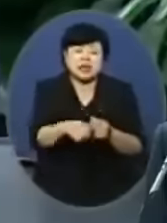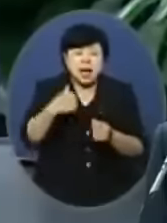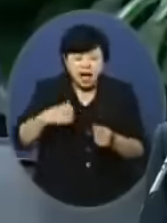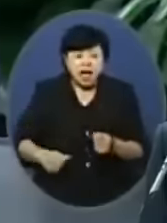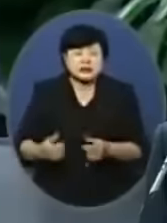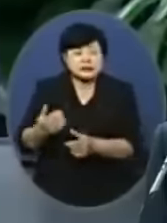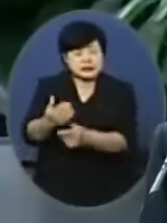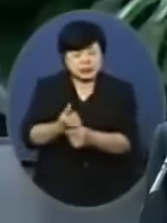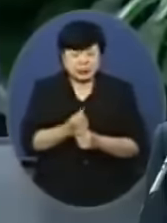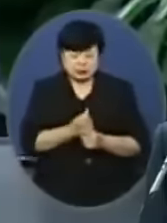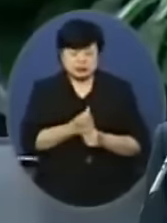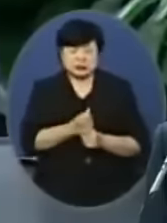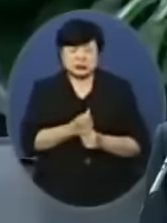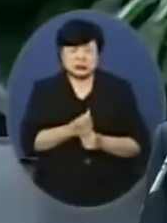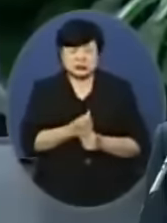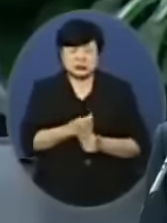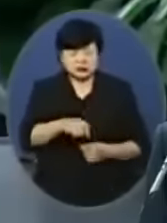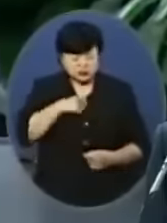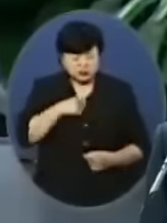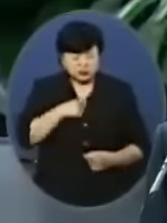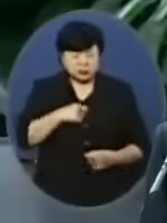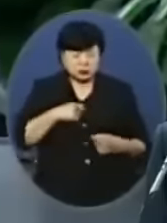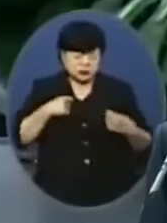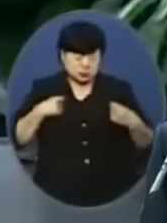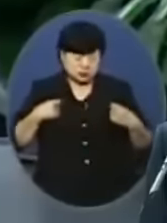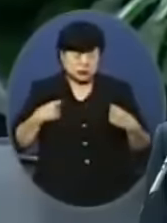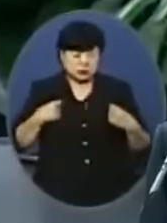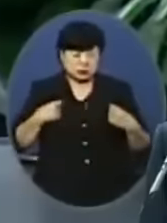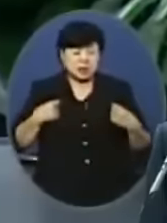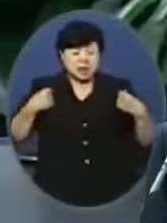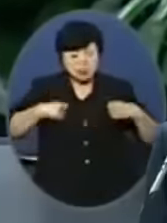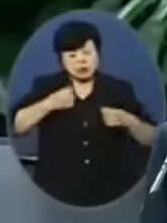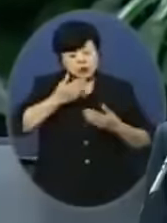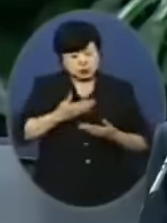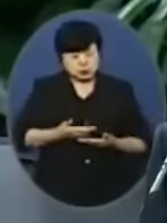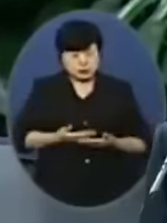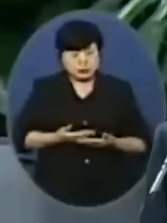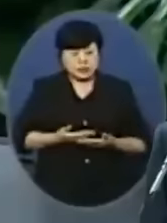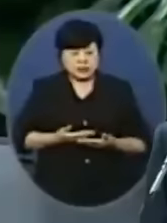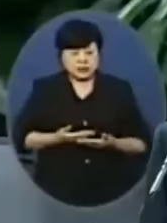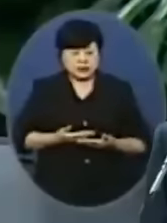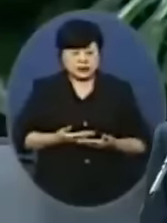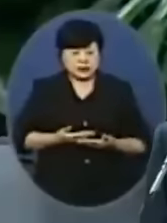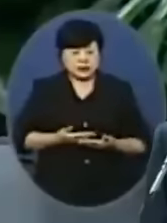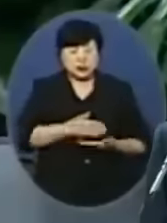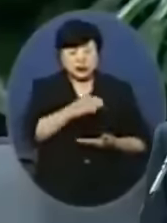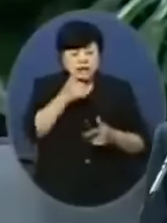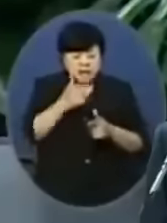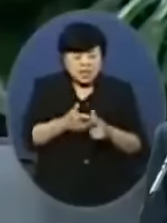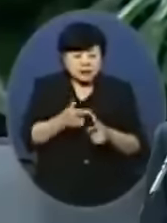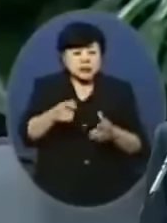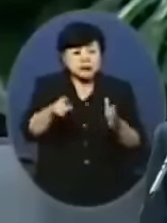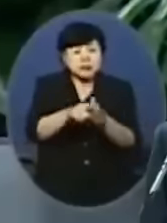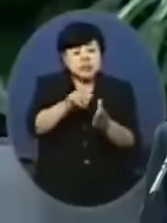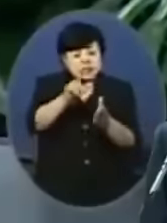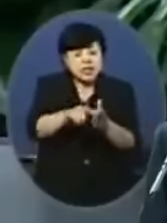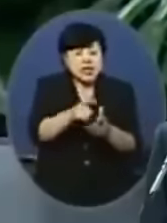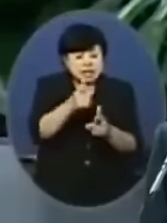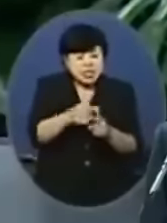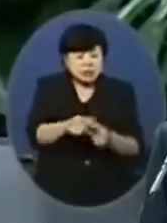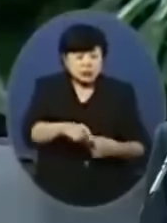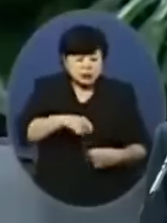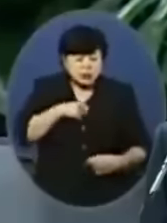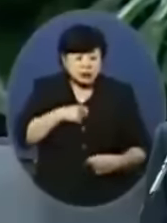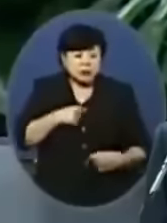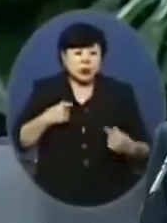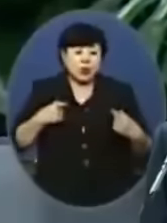아들을 잡아서 그 의로운 옷을 벗겨서 여러분과 나에게 입혔습니다. 그래서 우리는 예수님을 믿을 때 예수님의